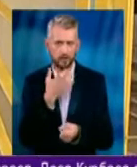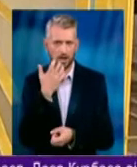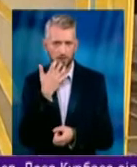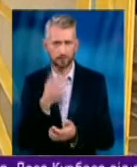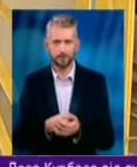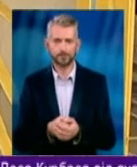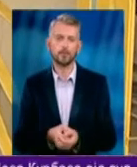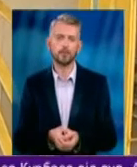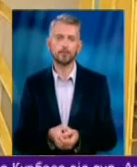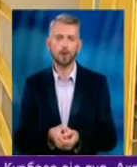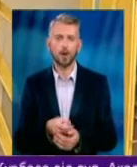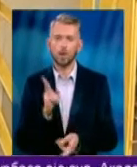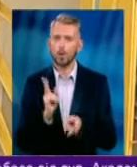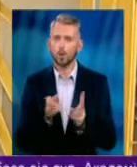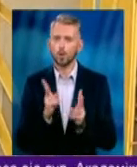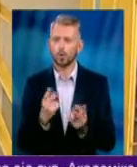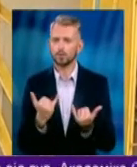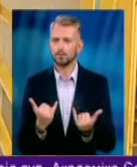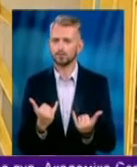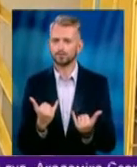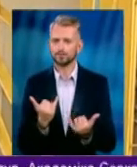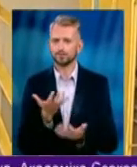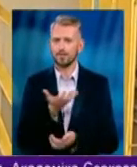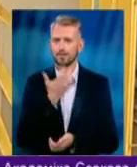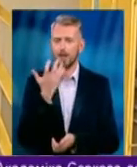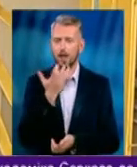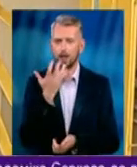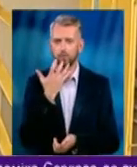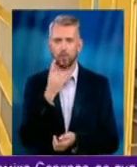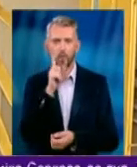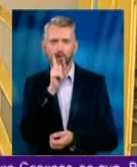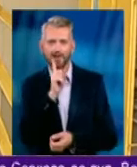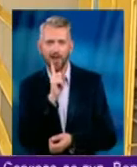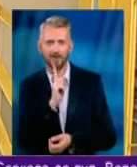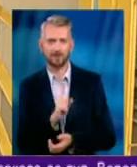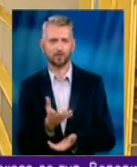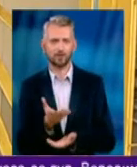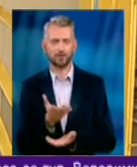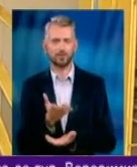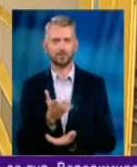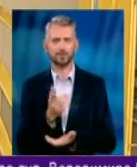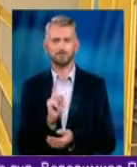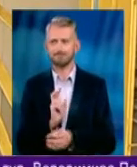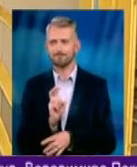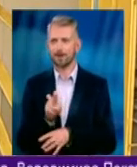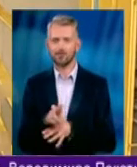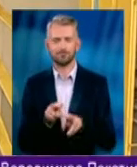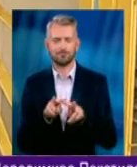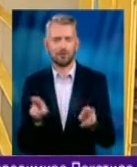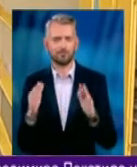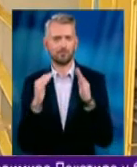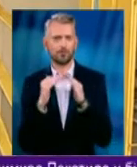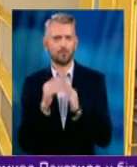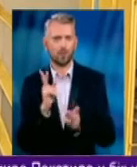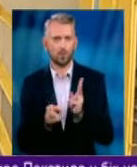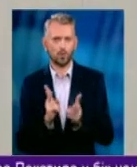Кухня стала теплою, затишною. Ти заходиш як ось в домашній кухні, як